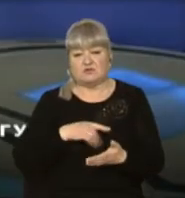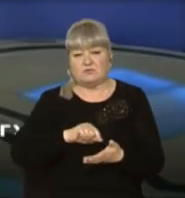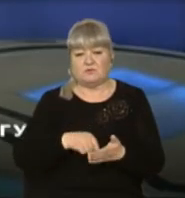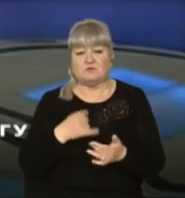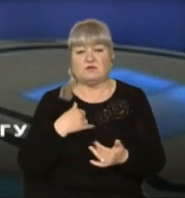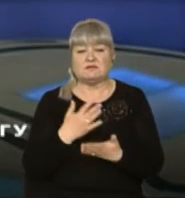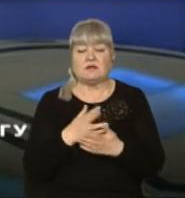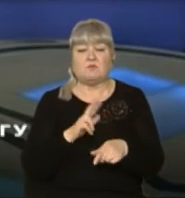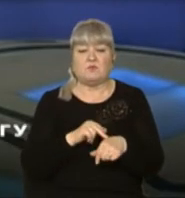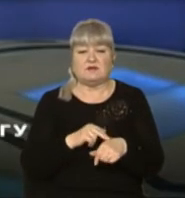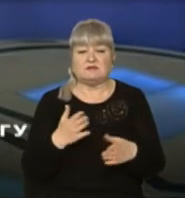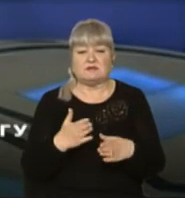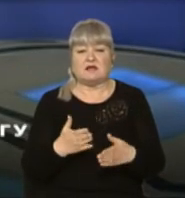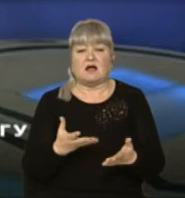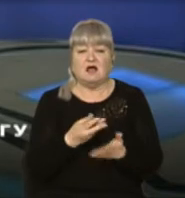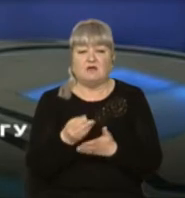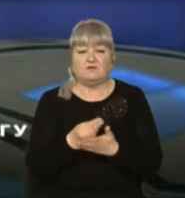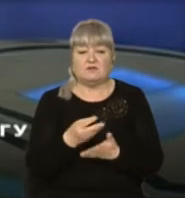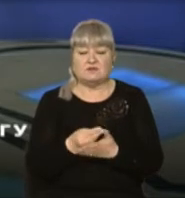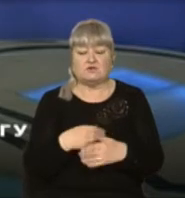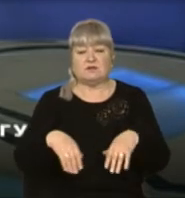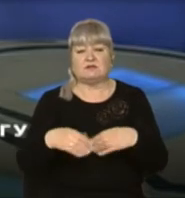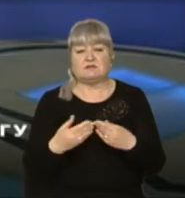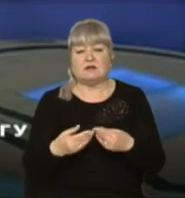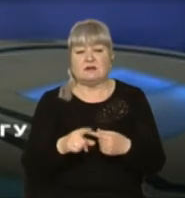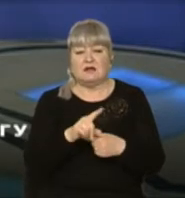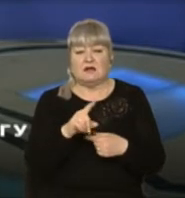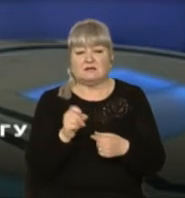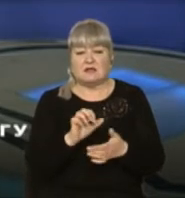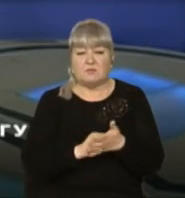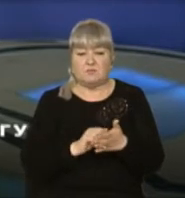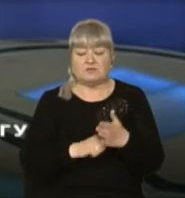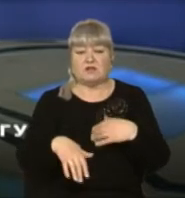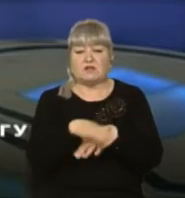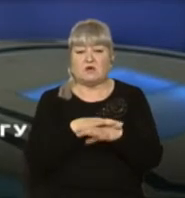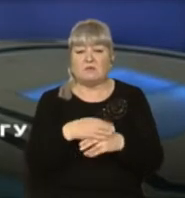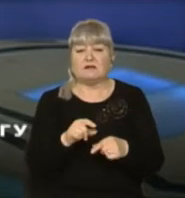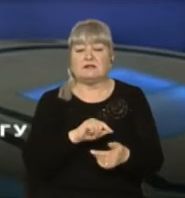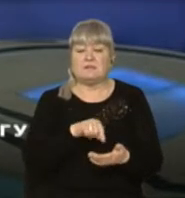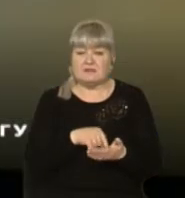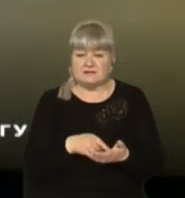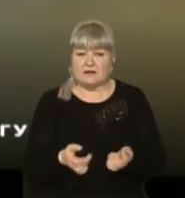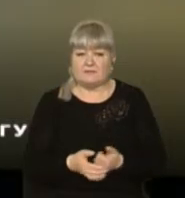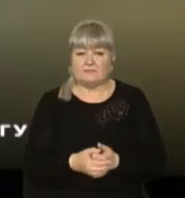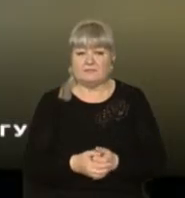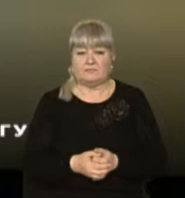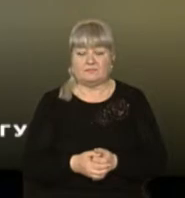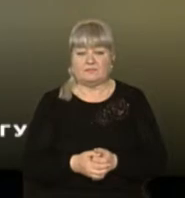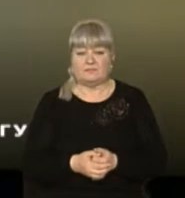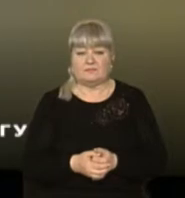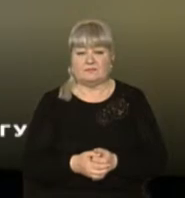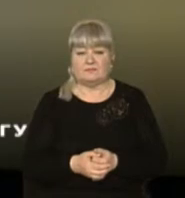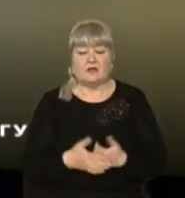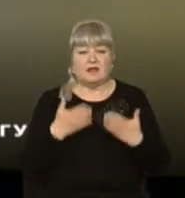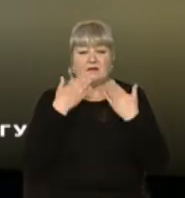є поліція, яка фактично фінансується територіальною громадою міста, бо це є все кошти бюджету громади. Немає значення якої.